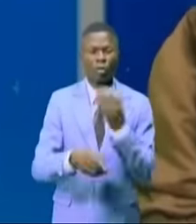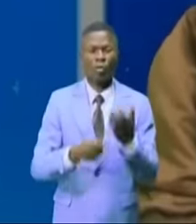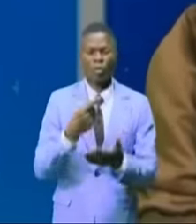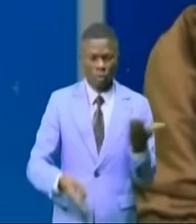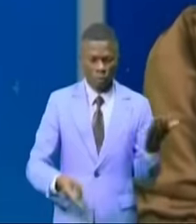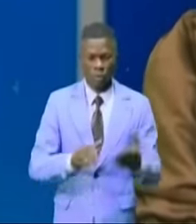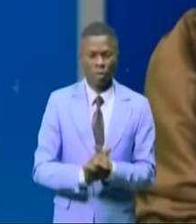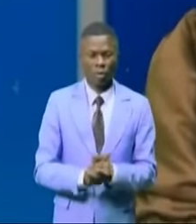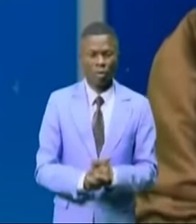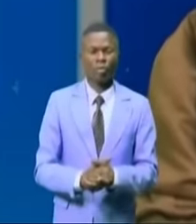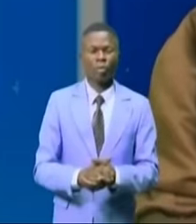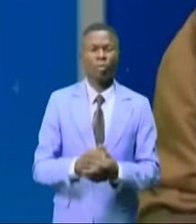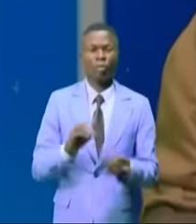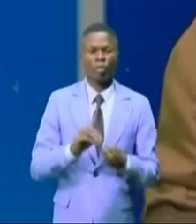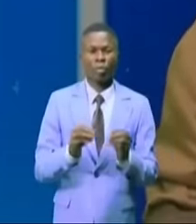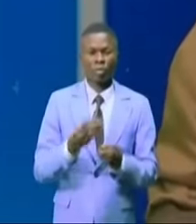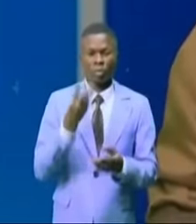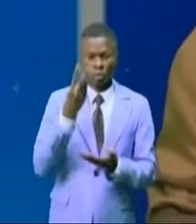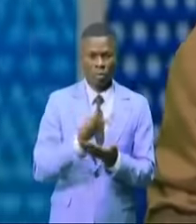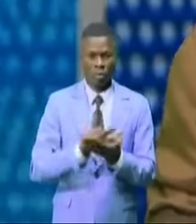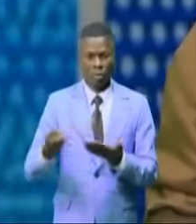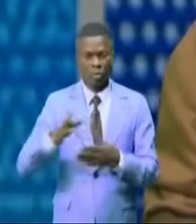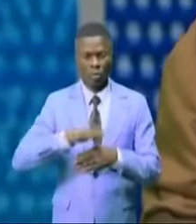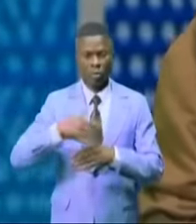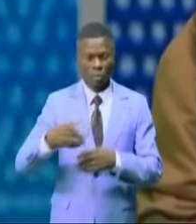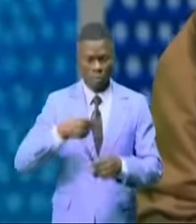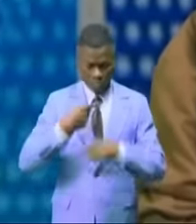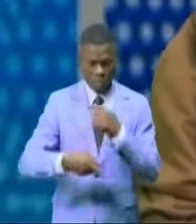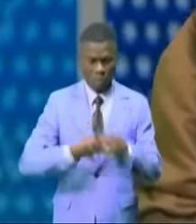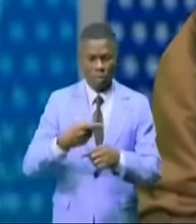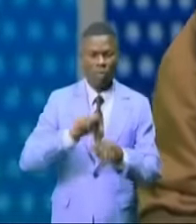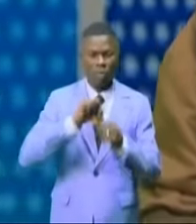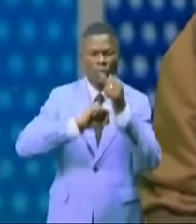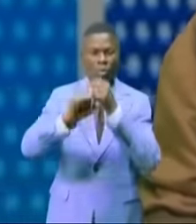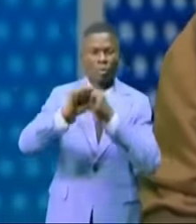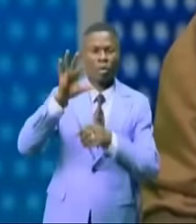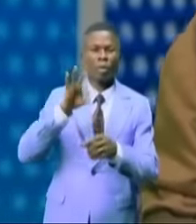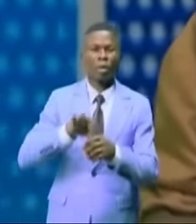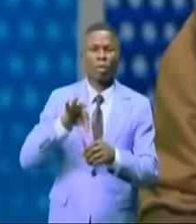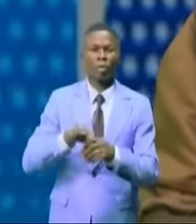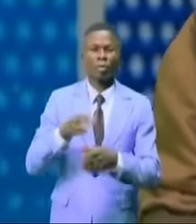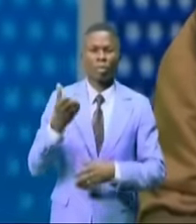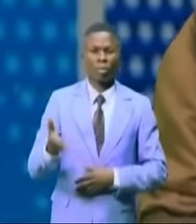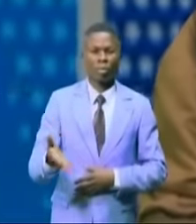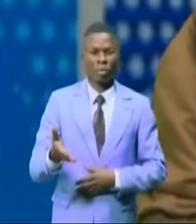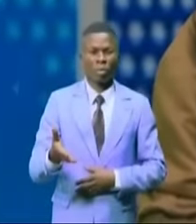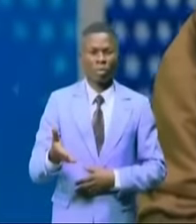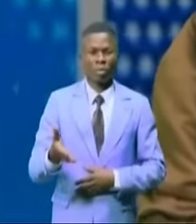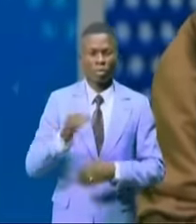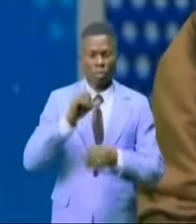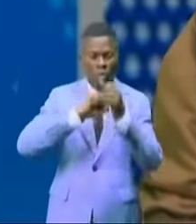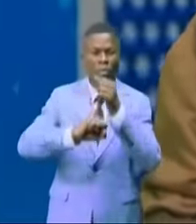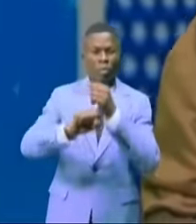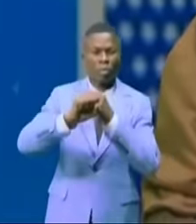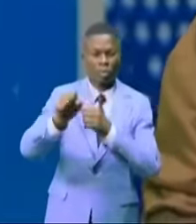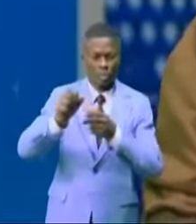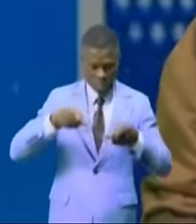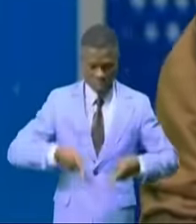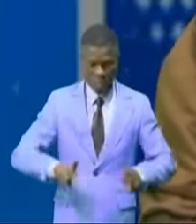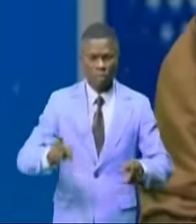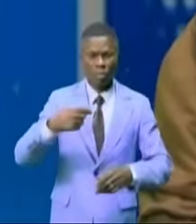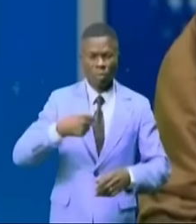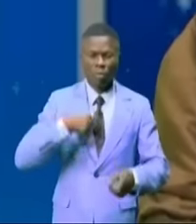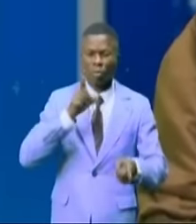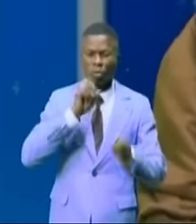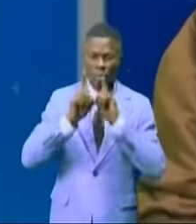Eh bien très bien. Donc 3 semaines après le lancement de la campagne électorale, une campagne qui m'a permis de